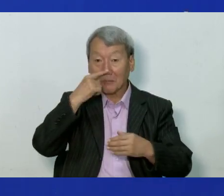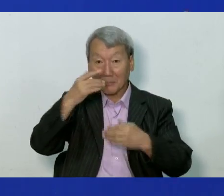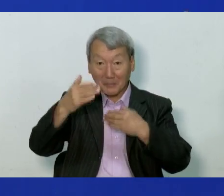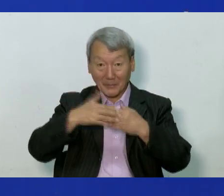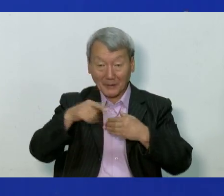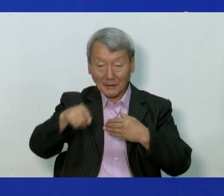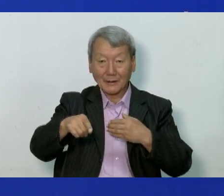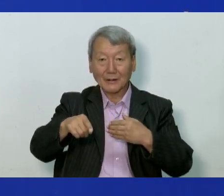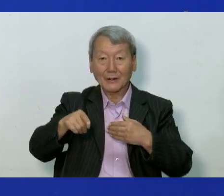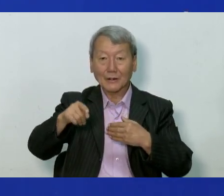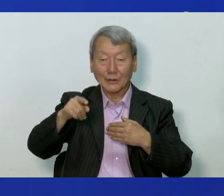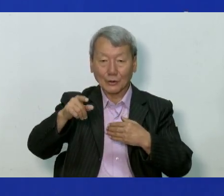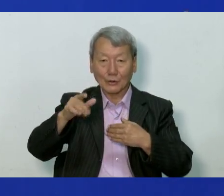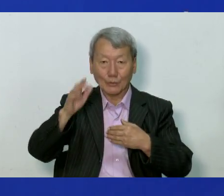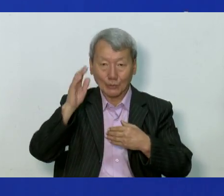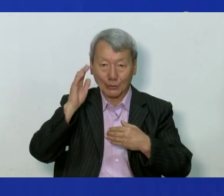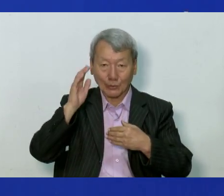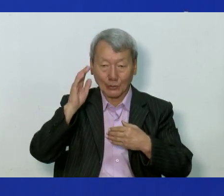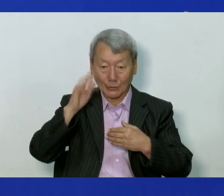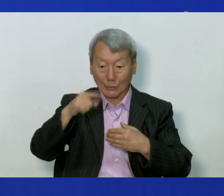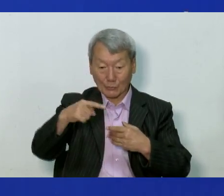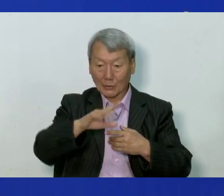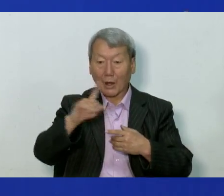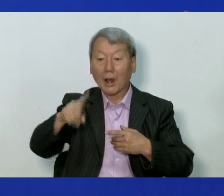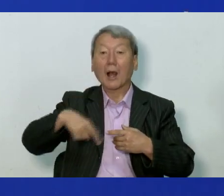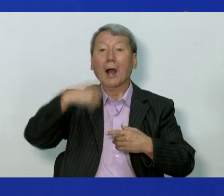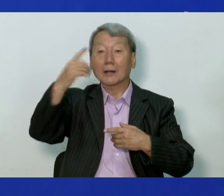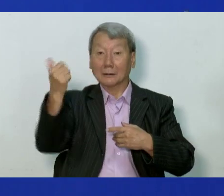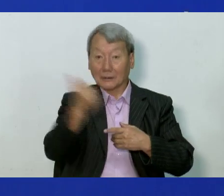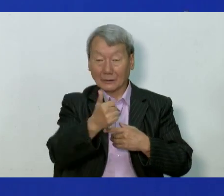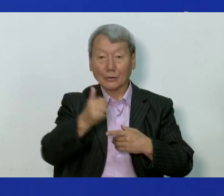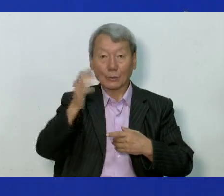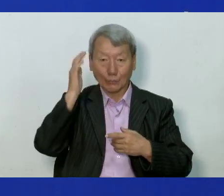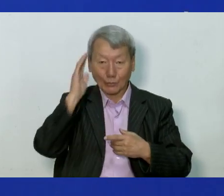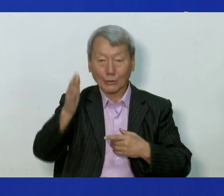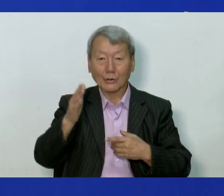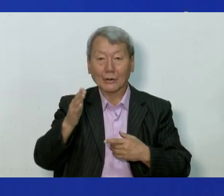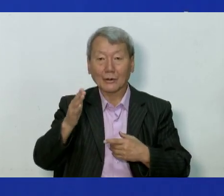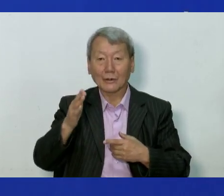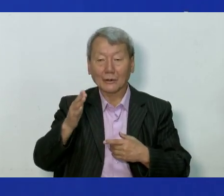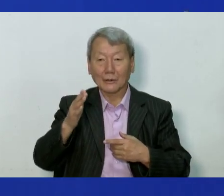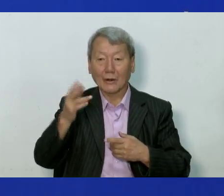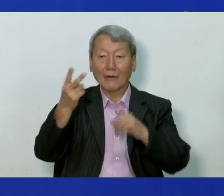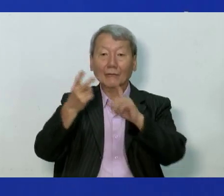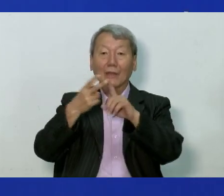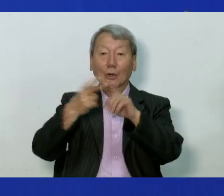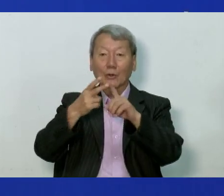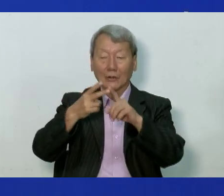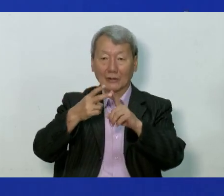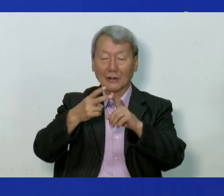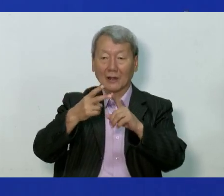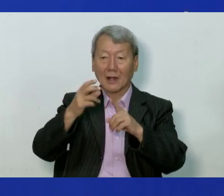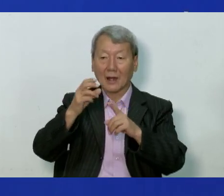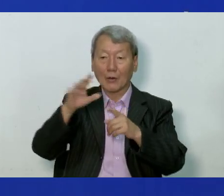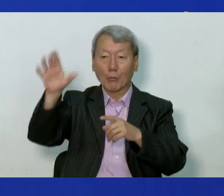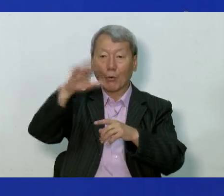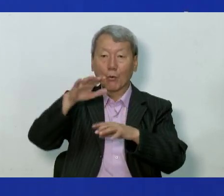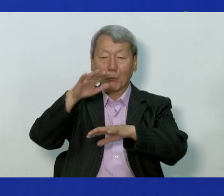время, значит, на следующей неделе готовим, значит, второй аукцион